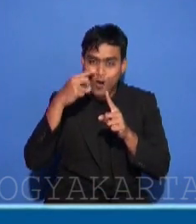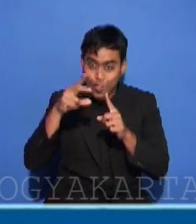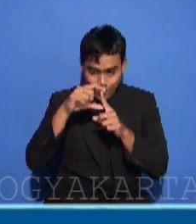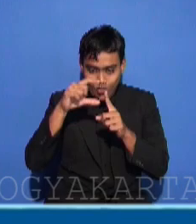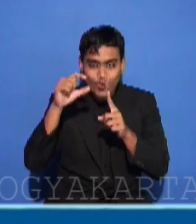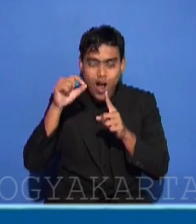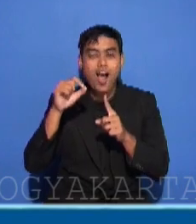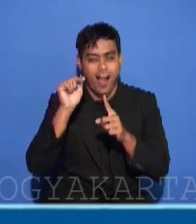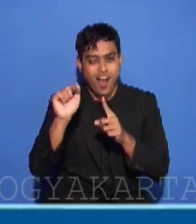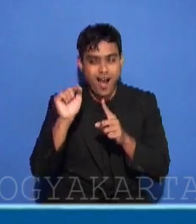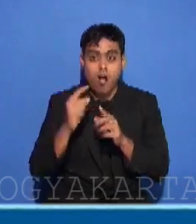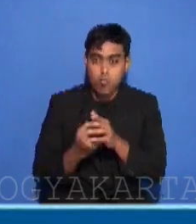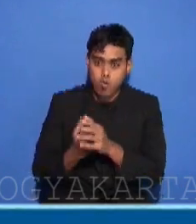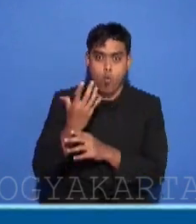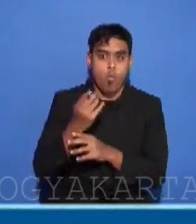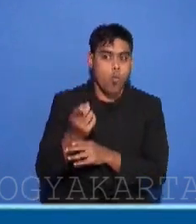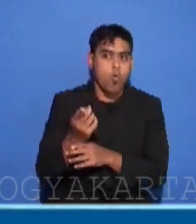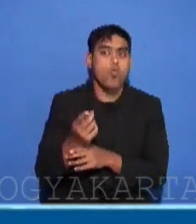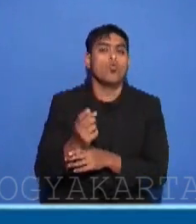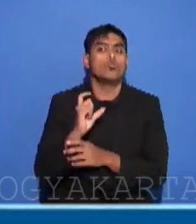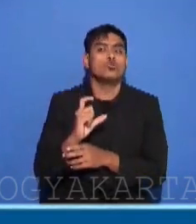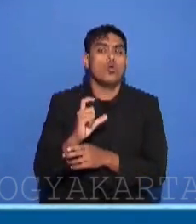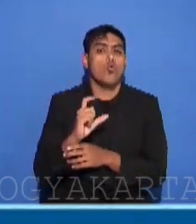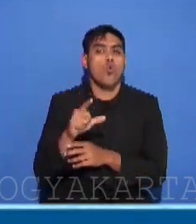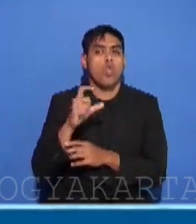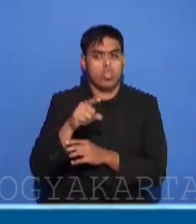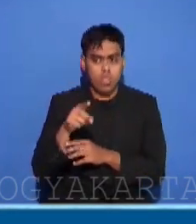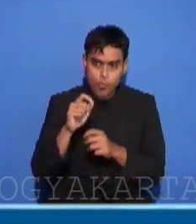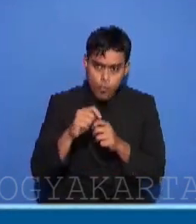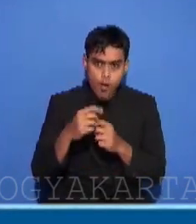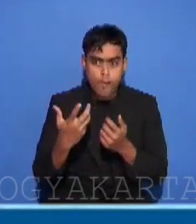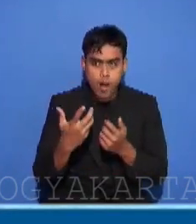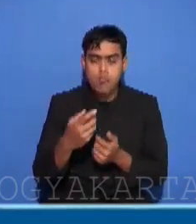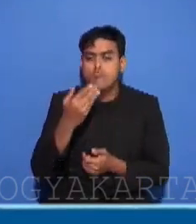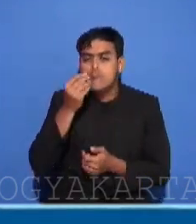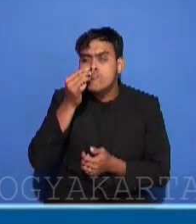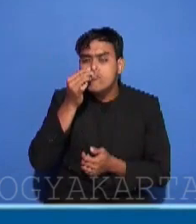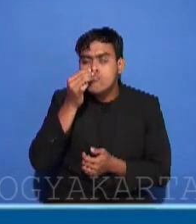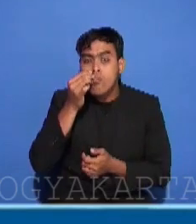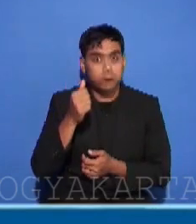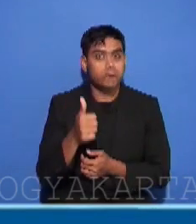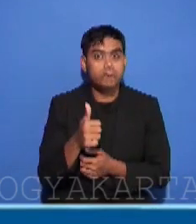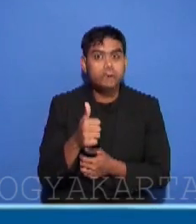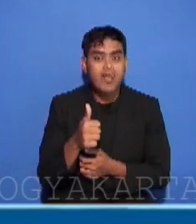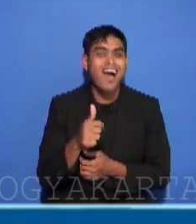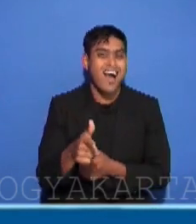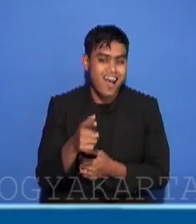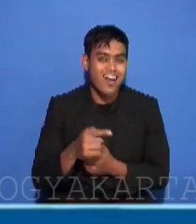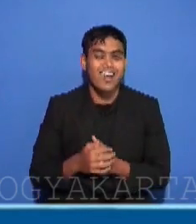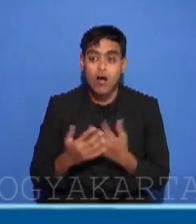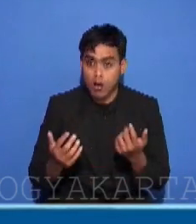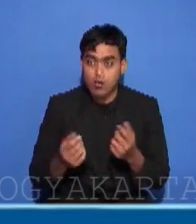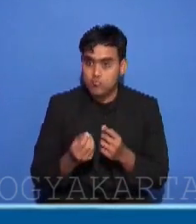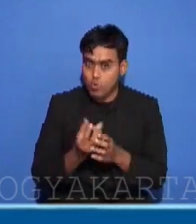werni soklat lan ronipun gadhah gondo mirunggan kados dene mentol kanthi raos asrep lan manis. Tanaman menika tuwuh subur ing lahan